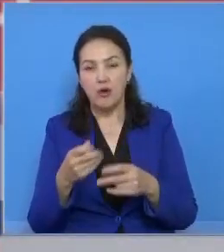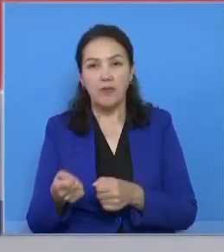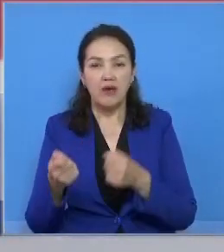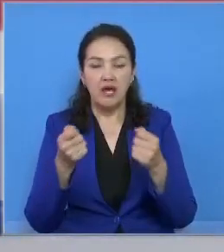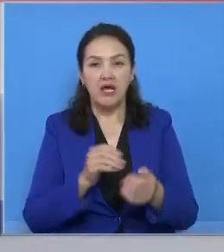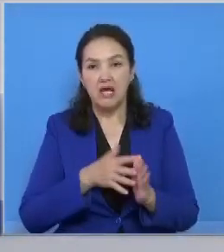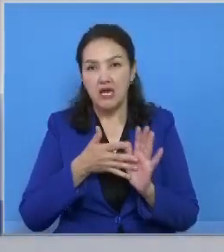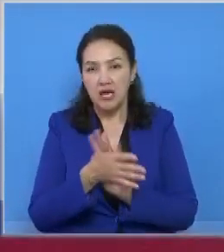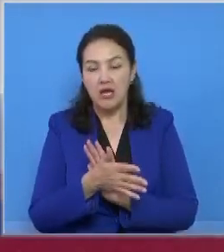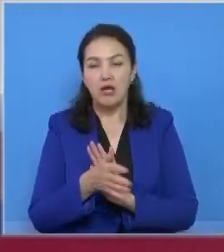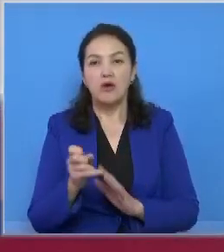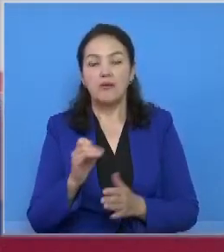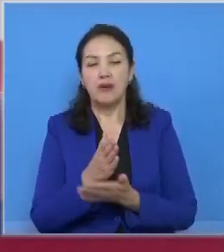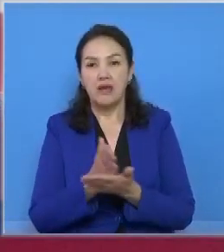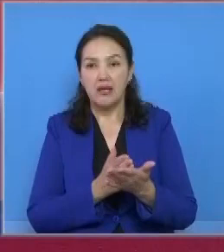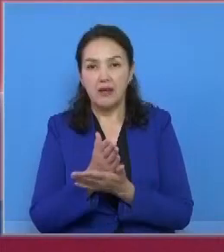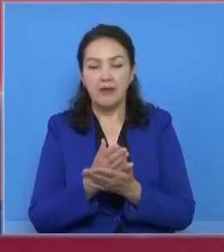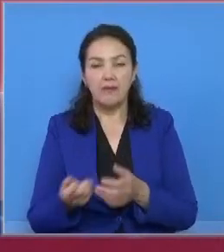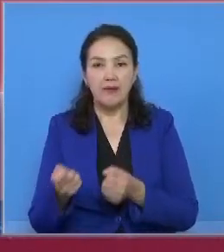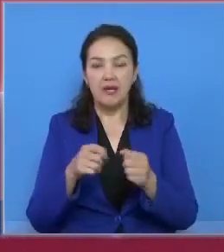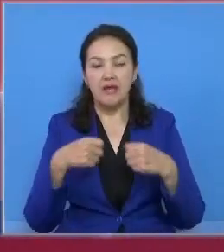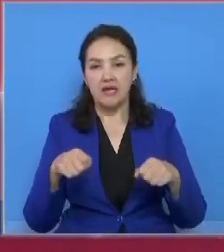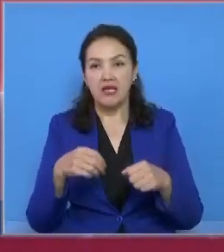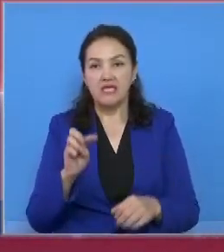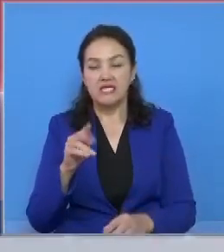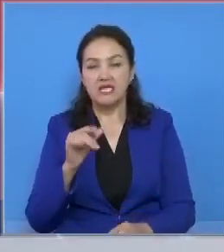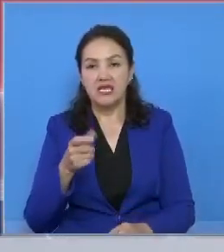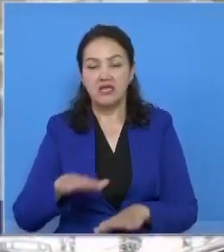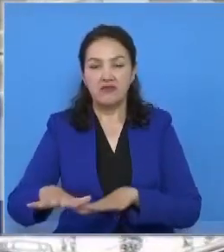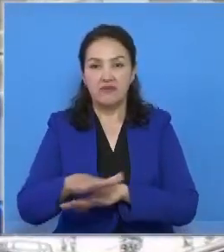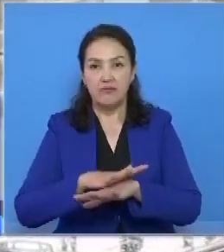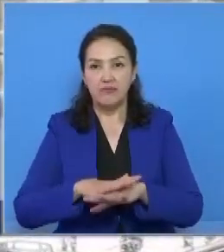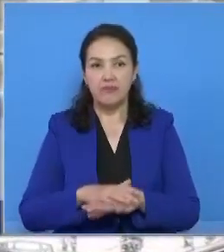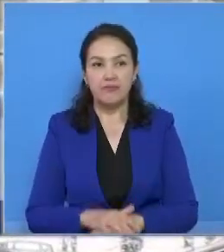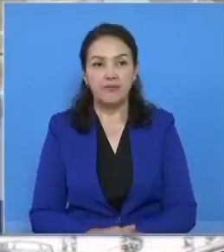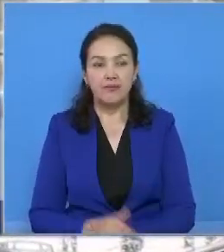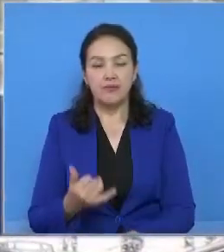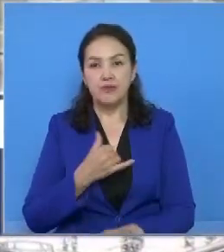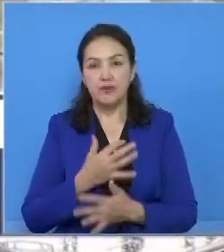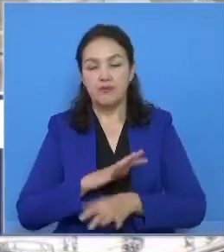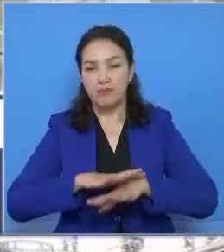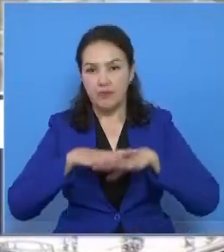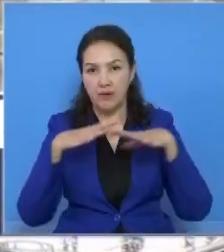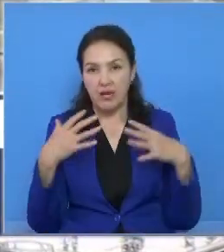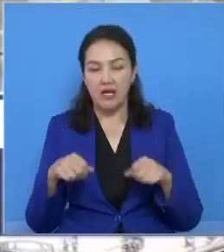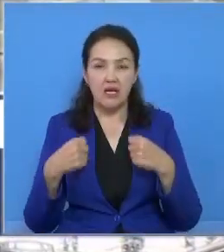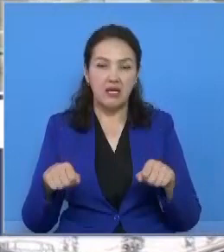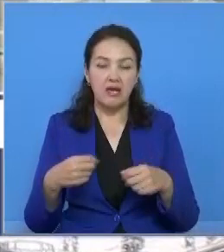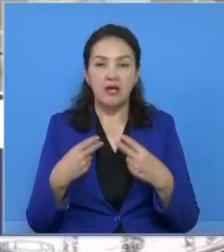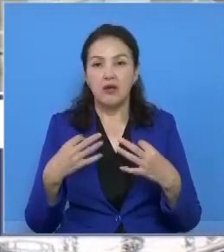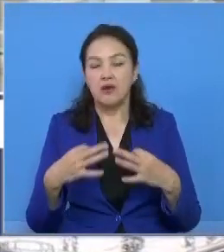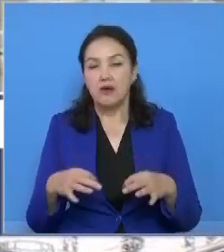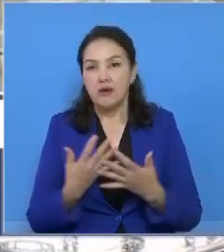транспортировочные расходы, таможенные услуги при доставке товара из стран СНГ и Европы. Ассортимент у нас широкий. Вы можете найти у